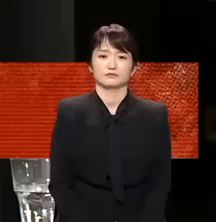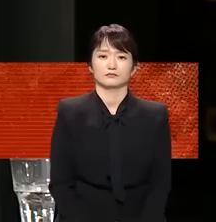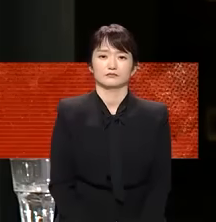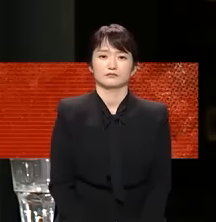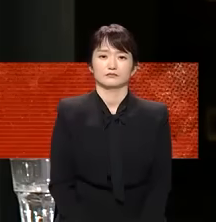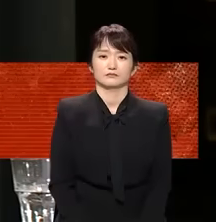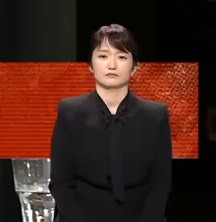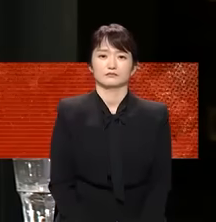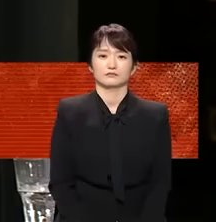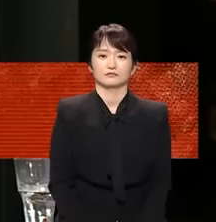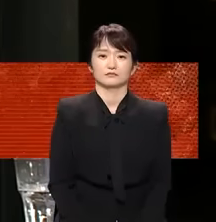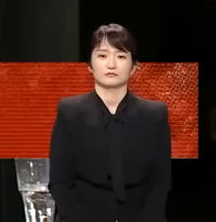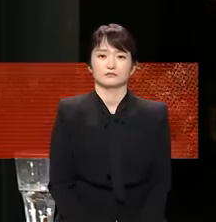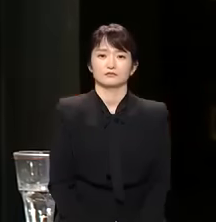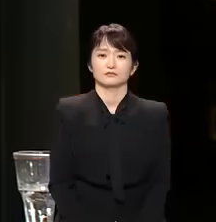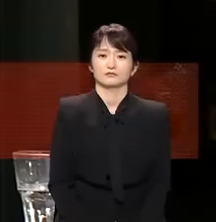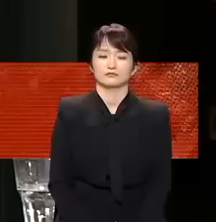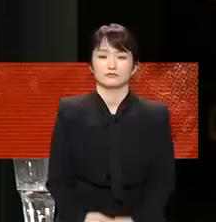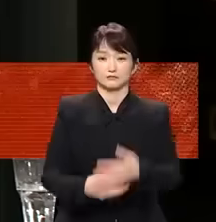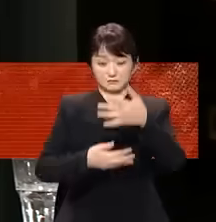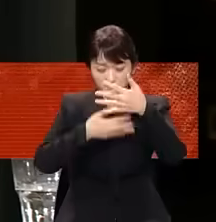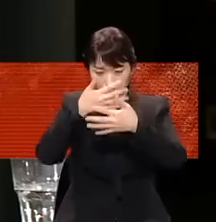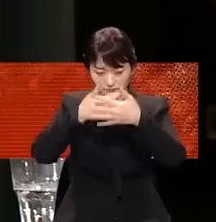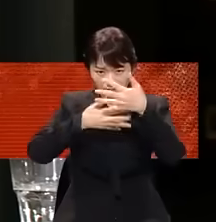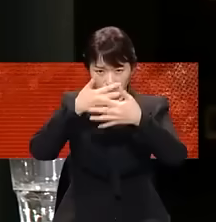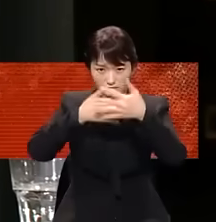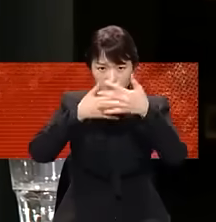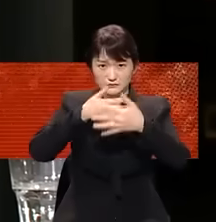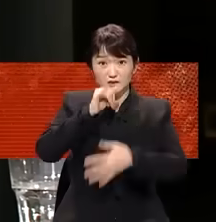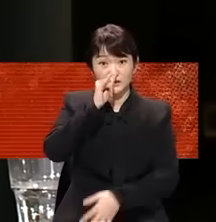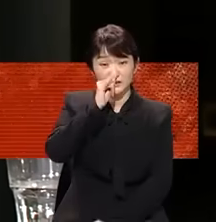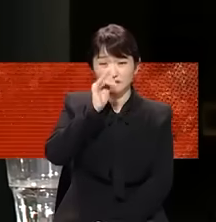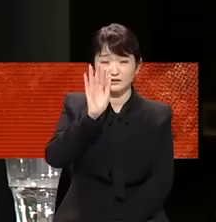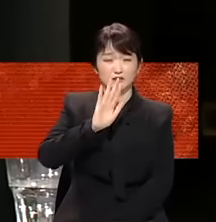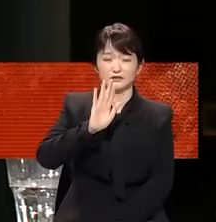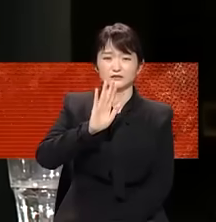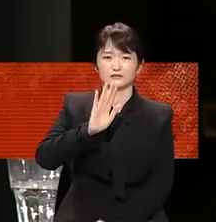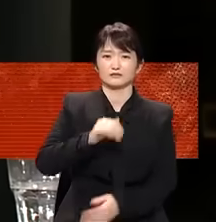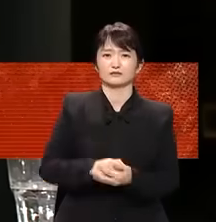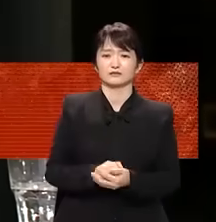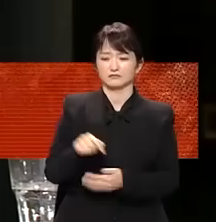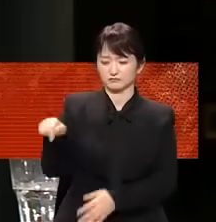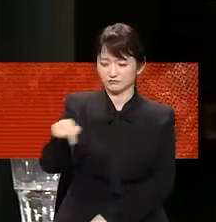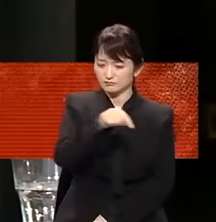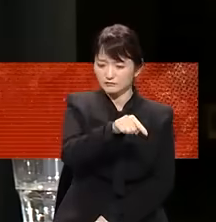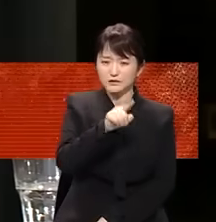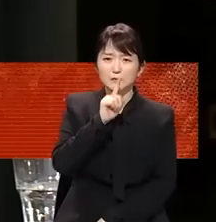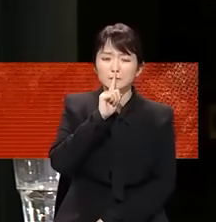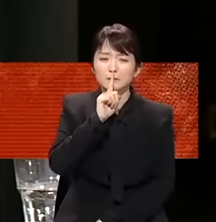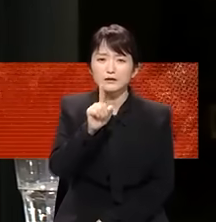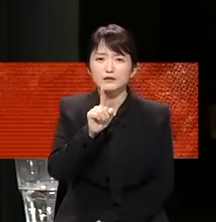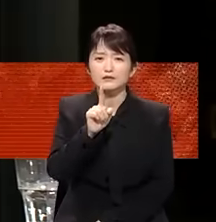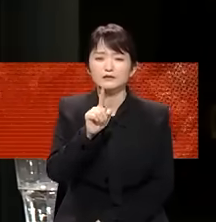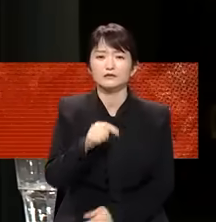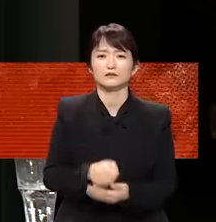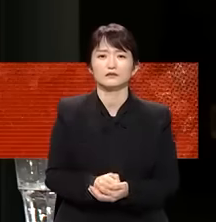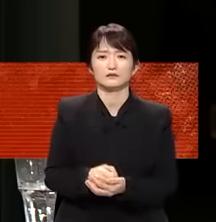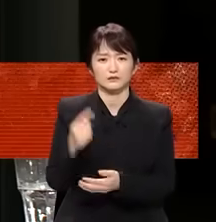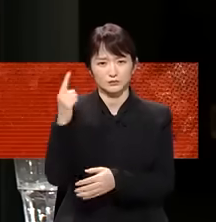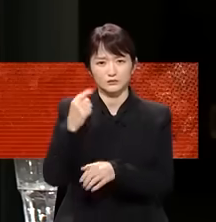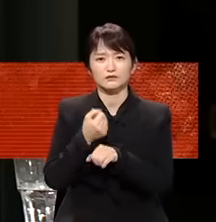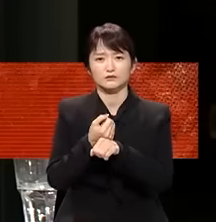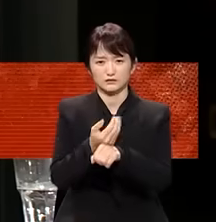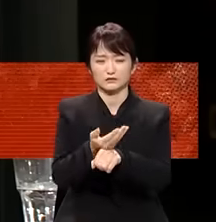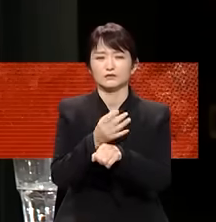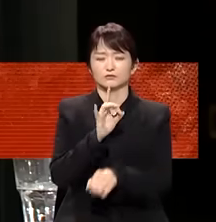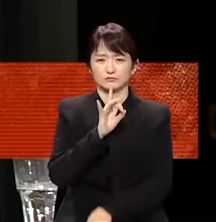아이고 무슨 뭐 무슨 영상으로 이게 뭐뭐 이게 있는게 아니니까 양쪽에 주장을 저희가 뭐 전해 드릴 수밖에